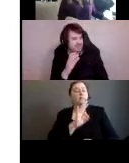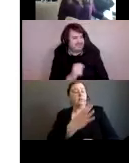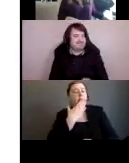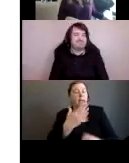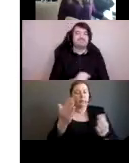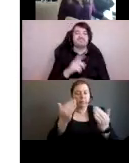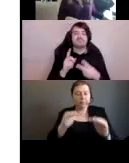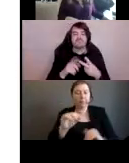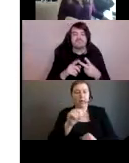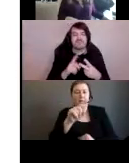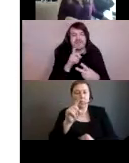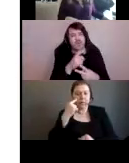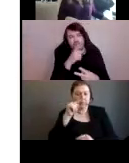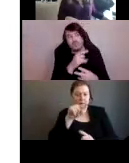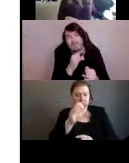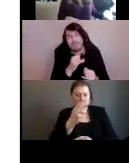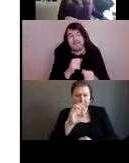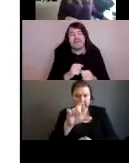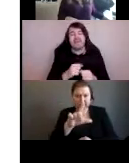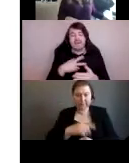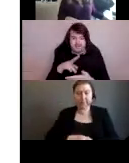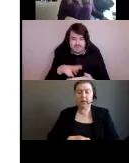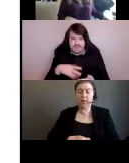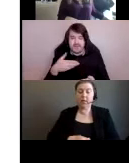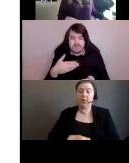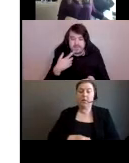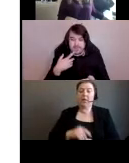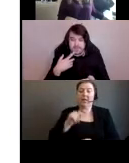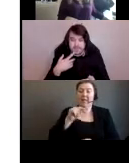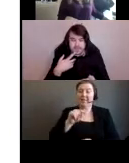également. Ça se lit comme suit.